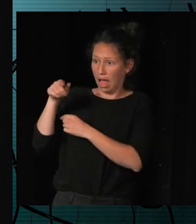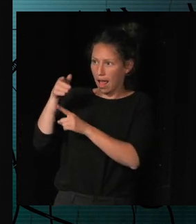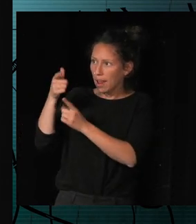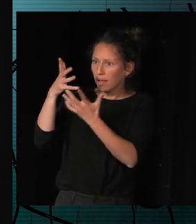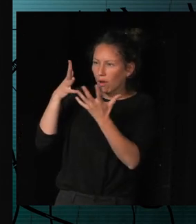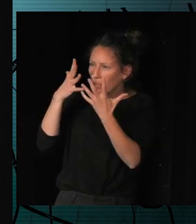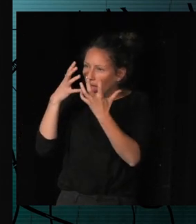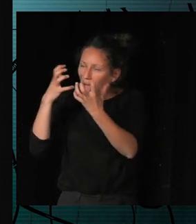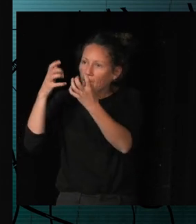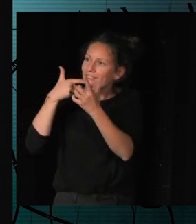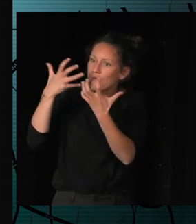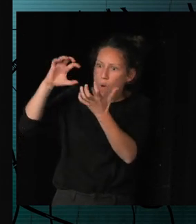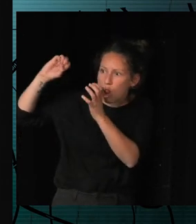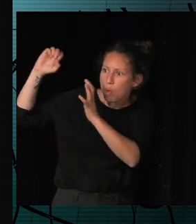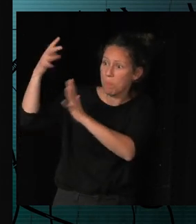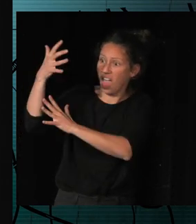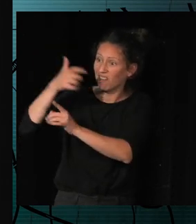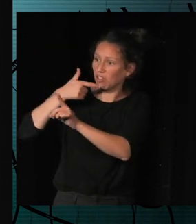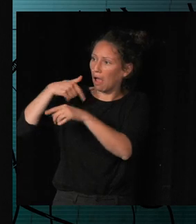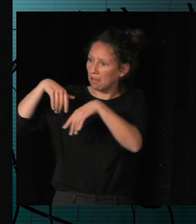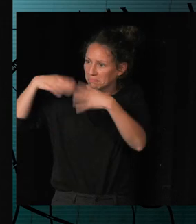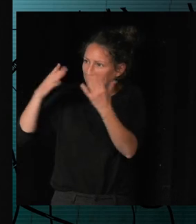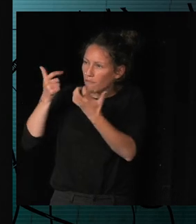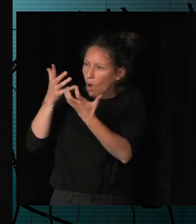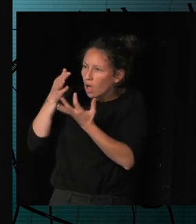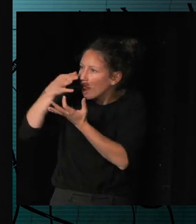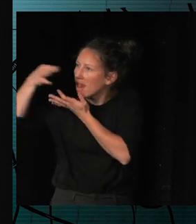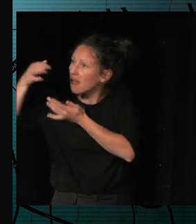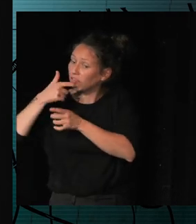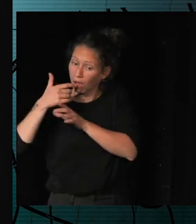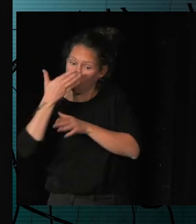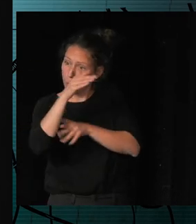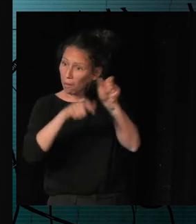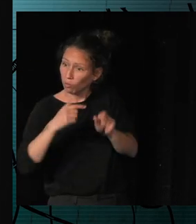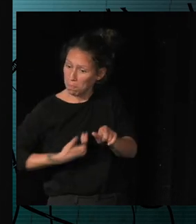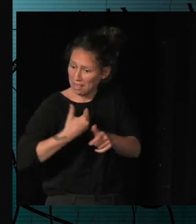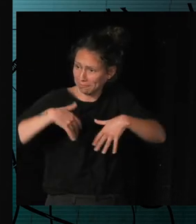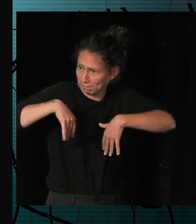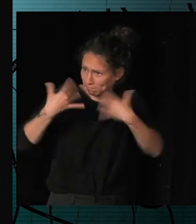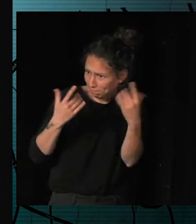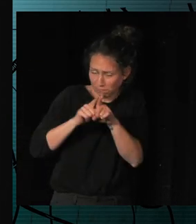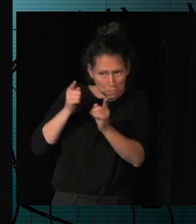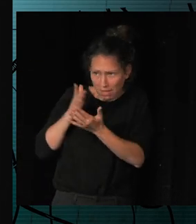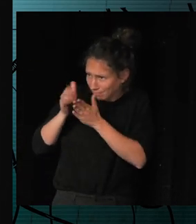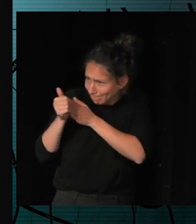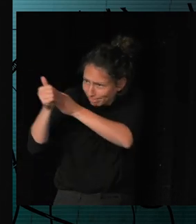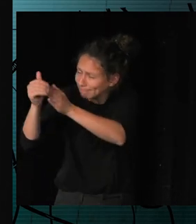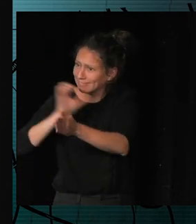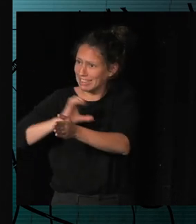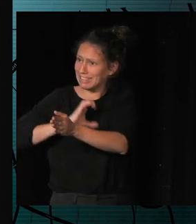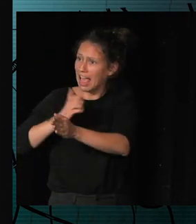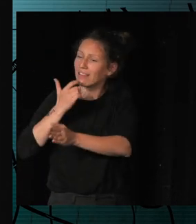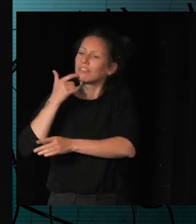à tout faire subir aux gens et donc créer le mal finalement en voulant justement trouver cette lumière et donc dans l'idéal qu'elle se fait de l'innocence des